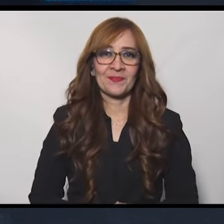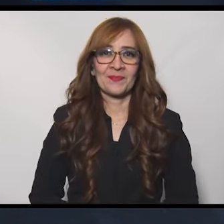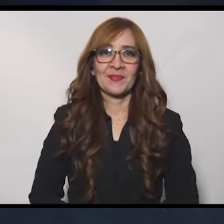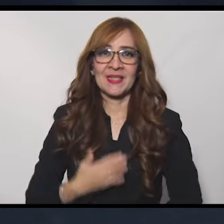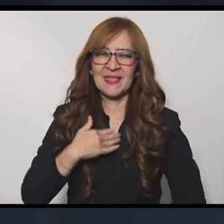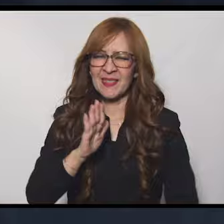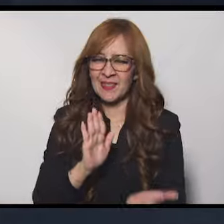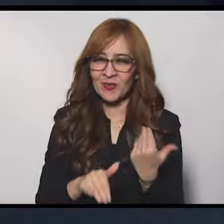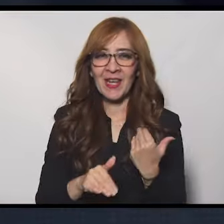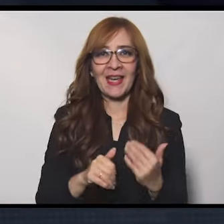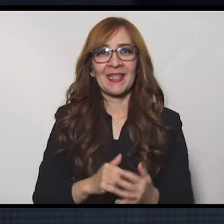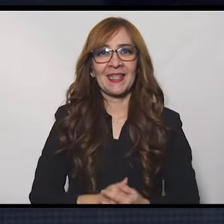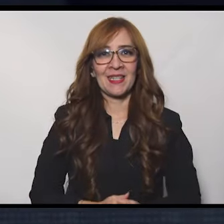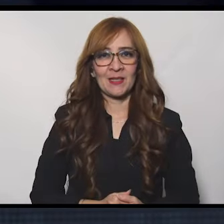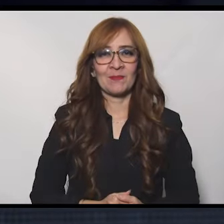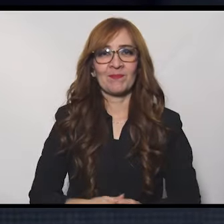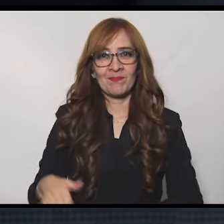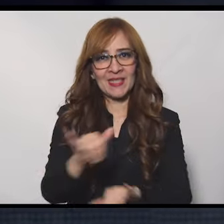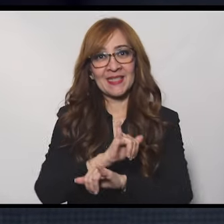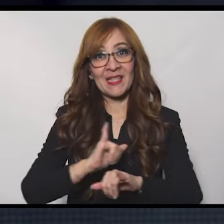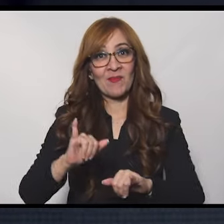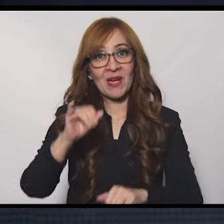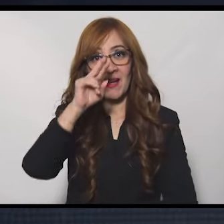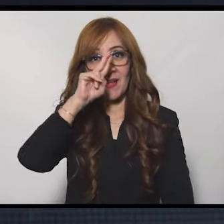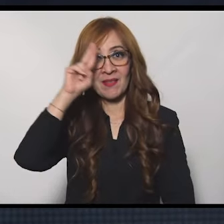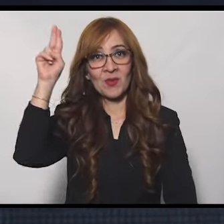Sekali lagi, dengan Tuhan.